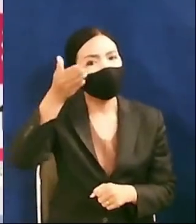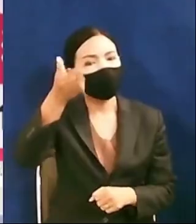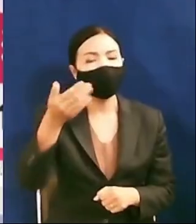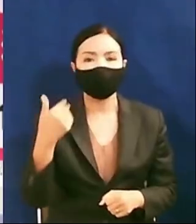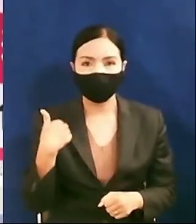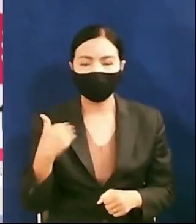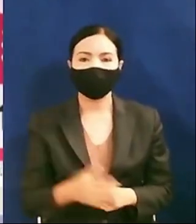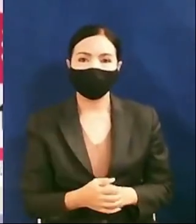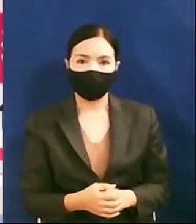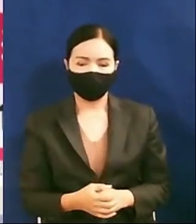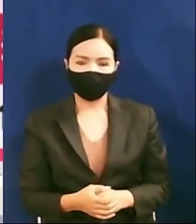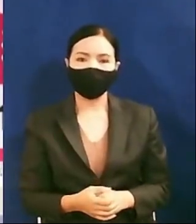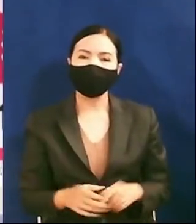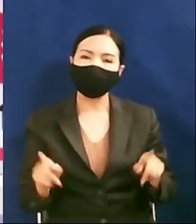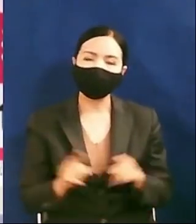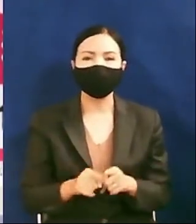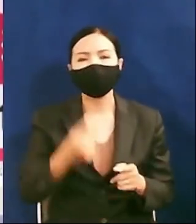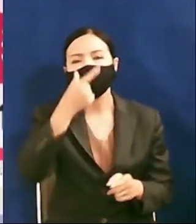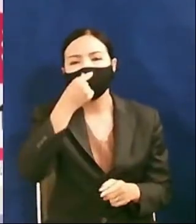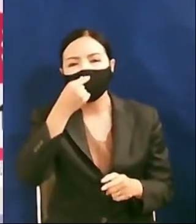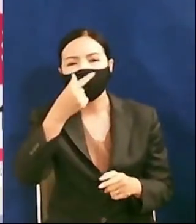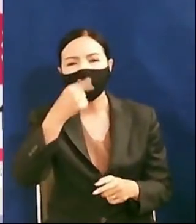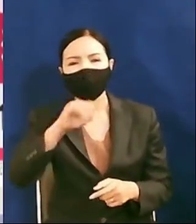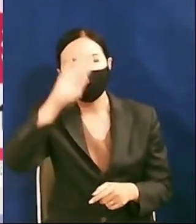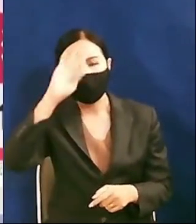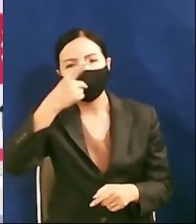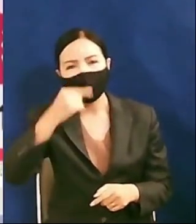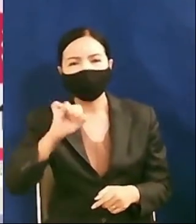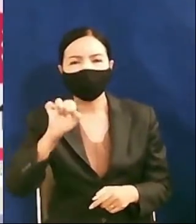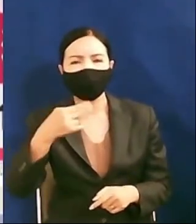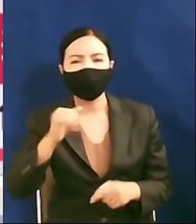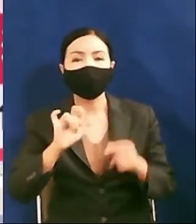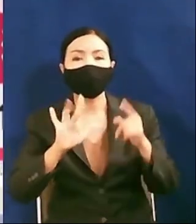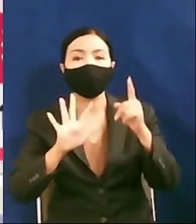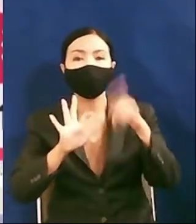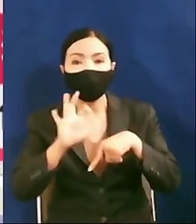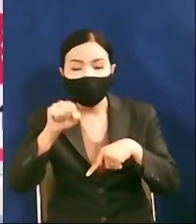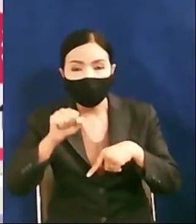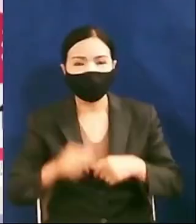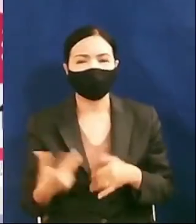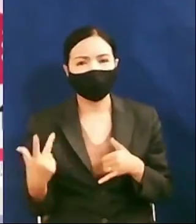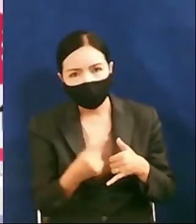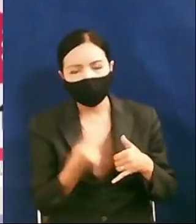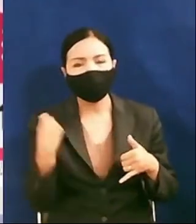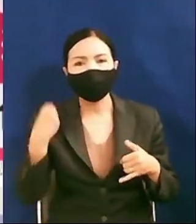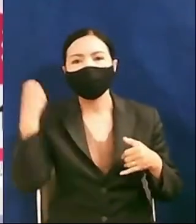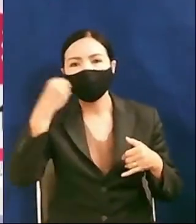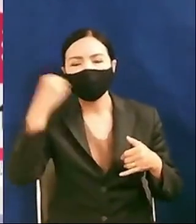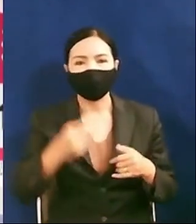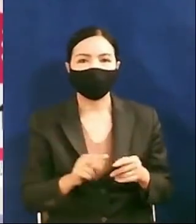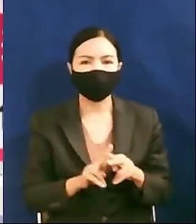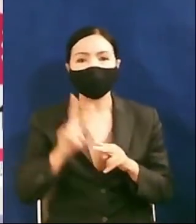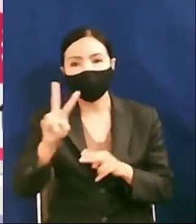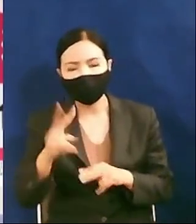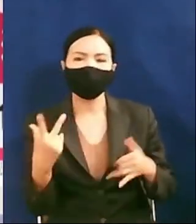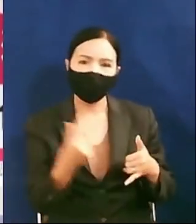จะถ้าหากเป็นลักษณะเหมือนวัคซีนไข้หวัดใหญ่นะครับพี่น้องประชาชนก็จะได้ฉีดกระตุ้นนะครับเป็นวัคซีนรุ่นที่2